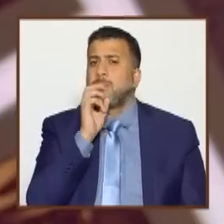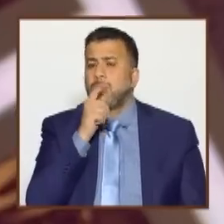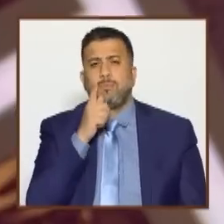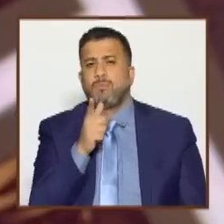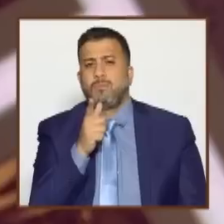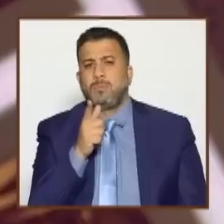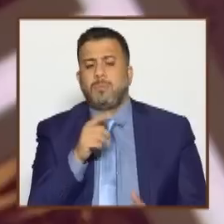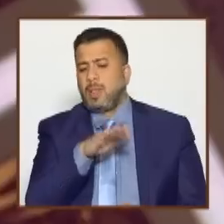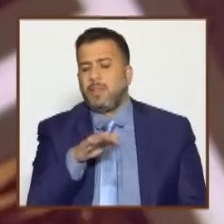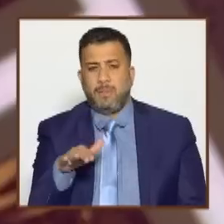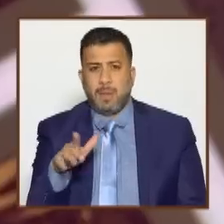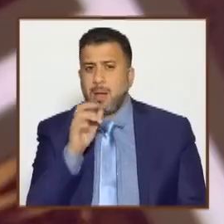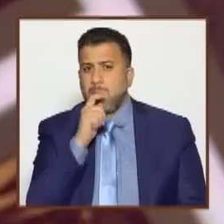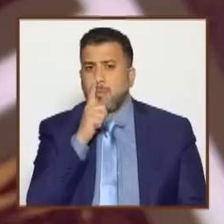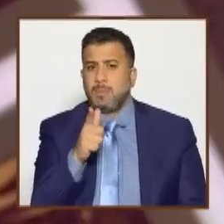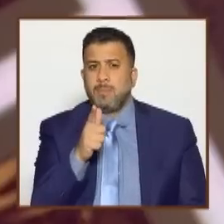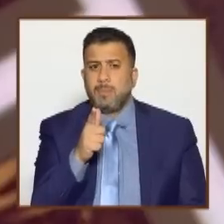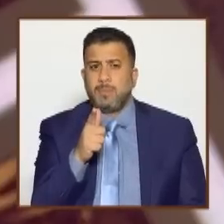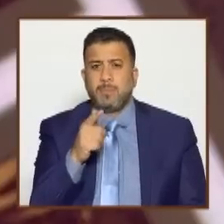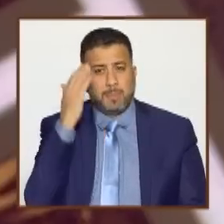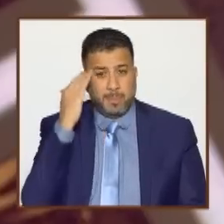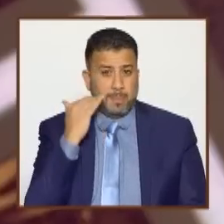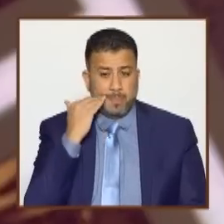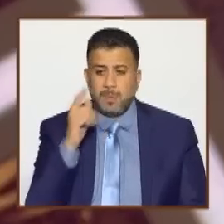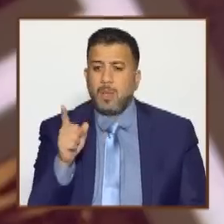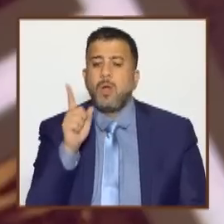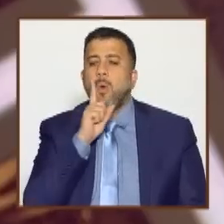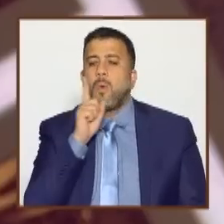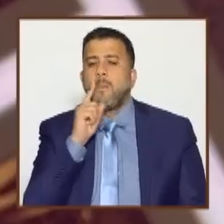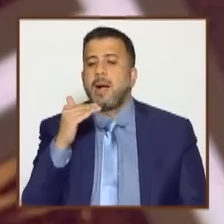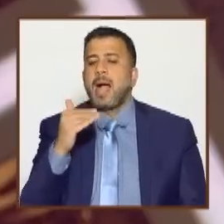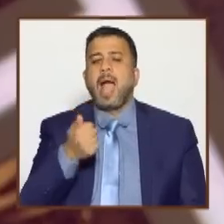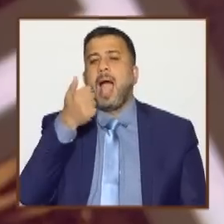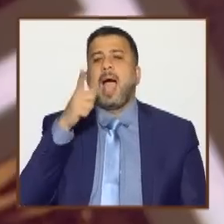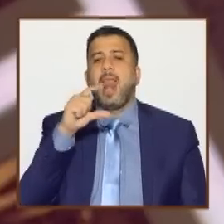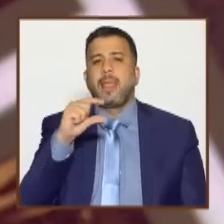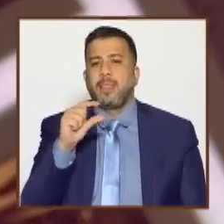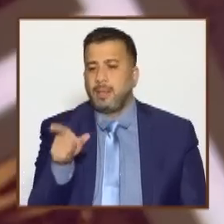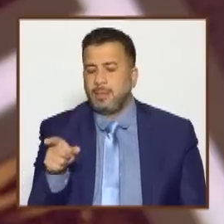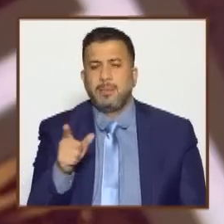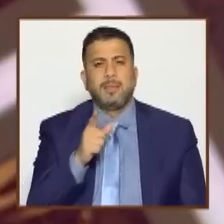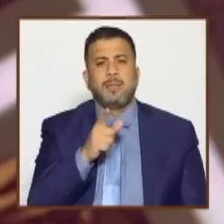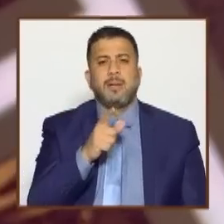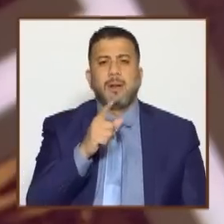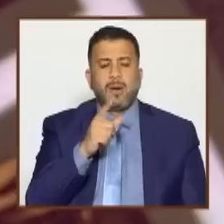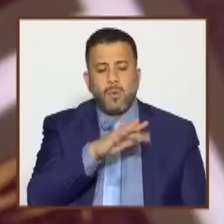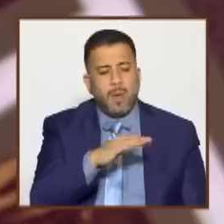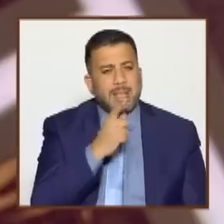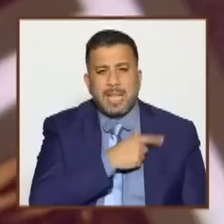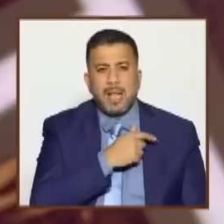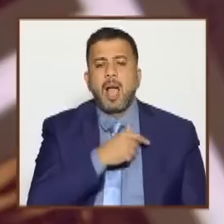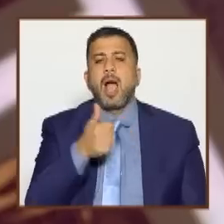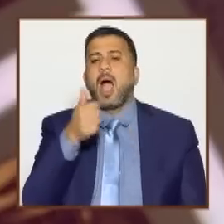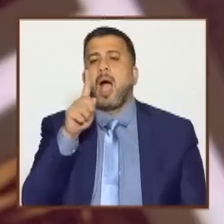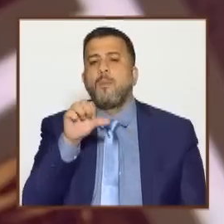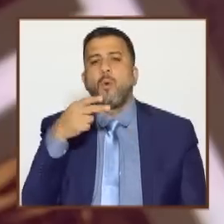وحتى الأطفال يكنونهم، طفلة صغيرة تكنى بأم خالد، طفل صغير يكنى بأبي عمير،